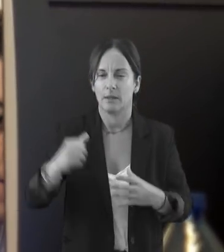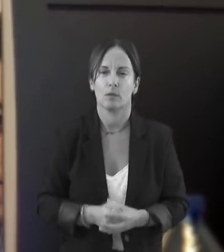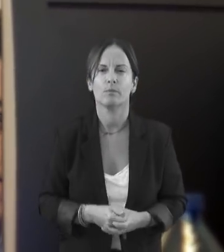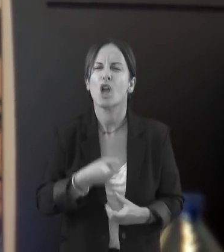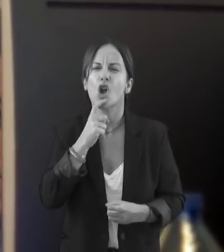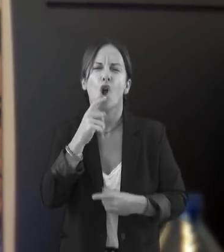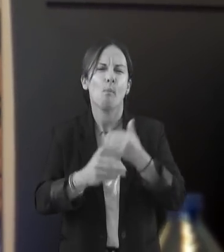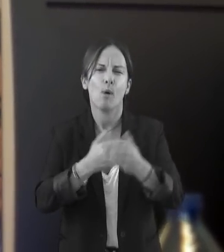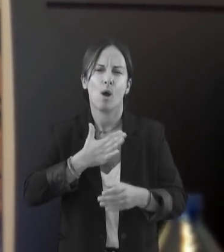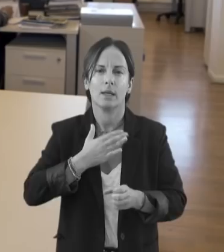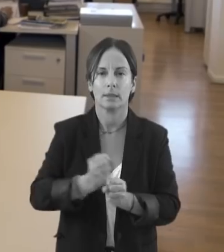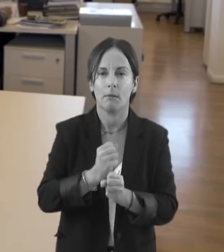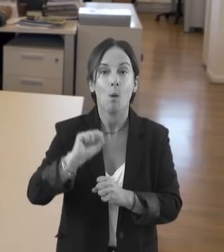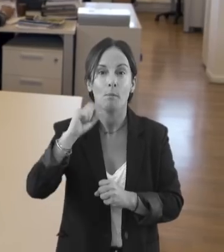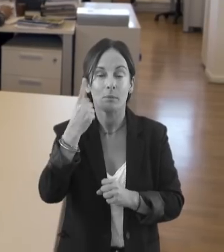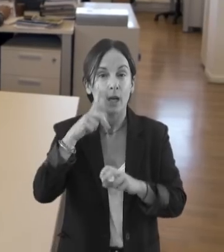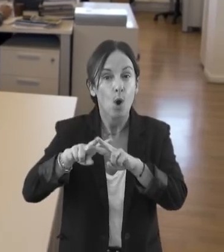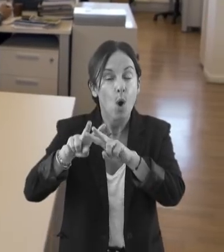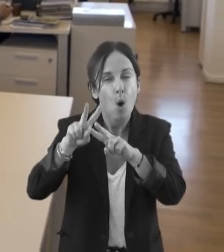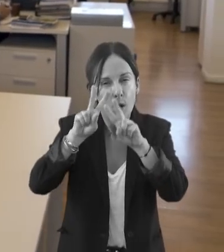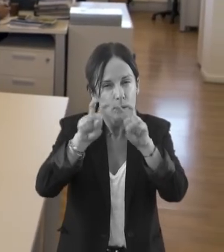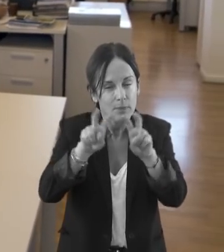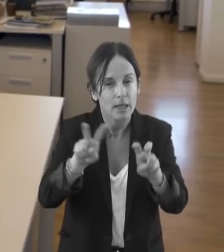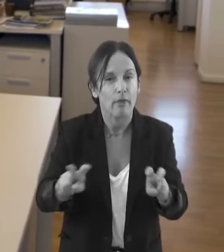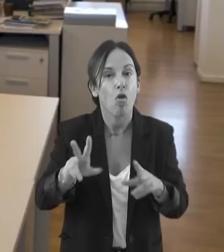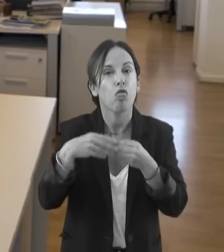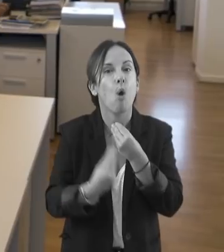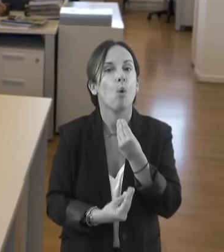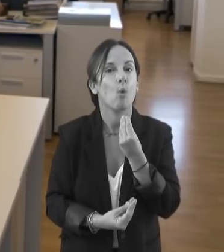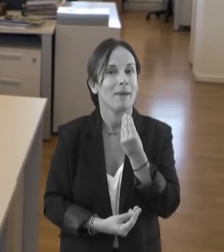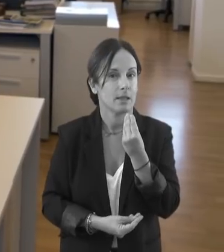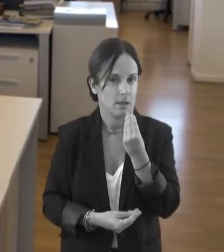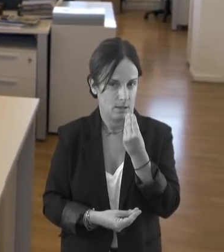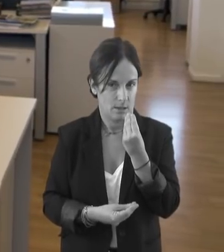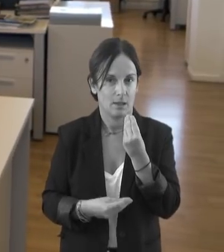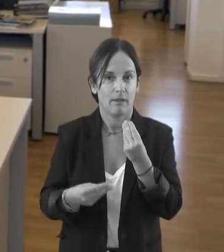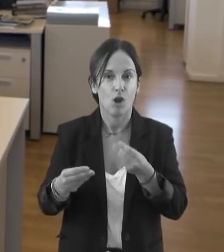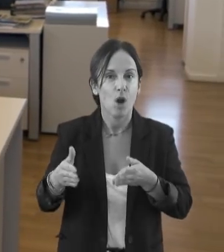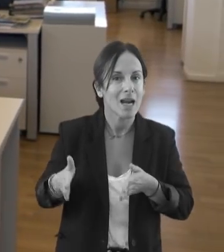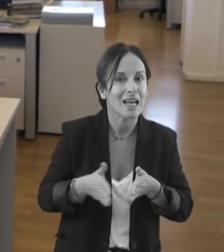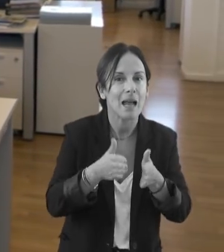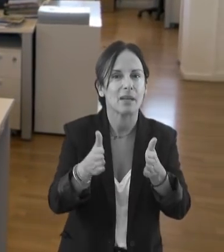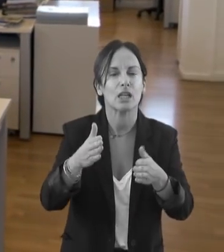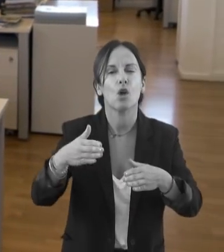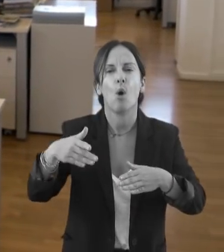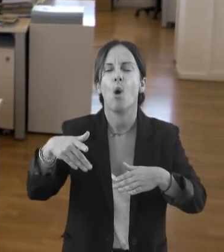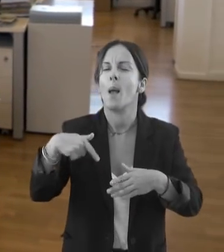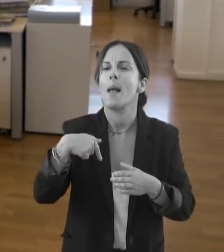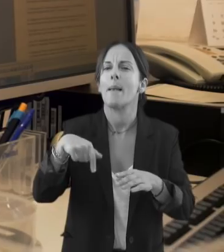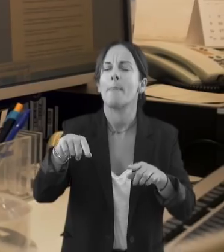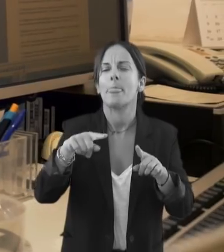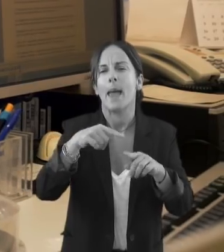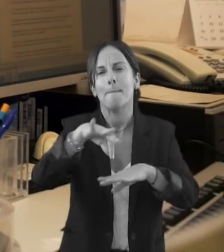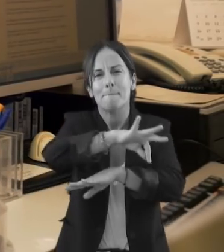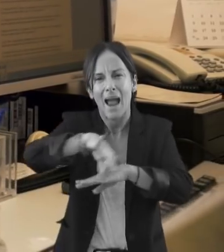titularitat, sobre aspectes patrimonials i aspectes tècnics dels camins per fer un inventari de tots els camins del terme municipal.